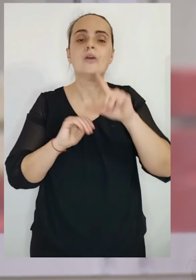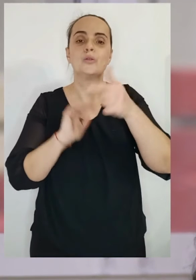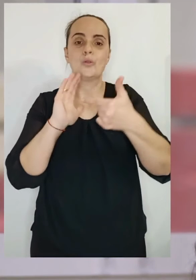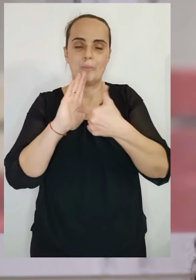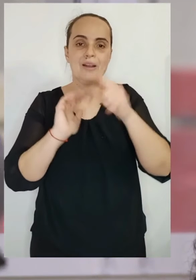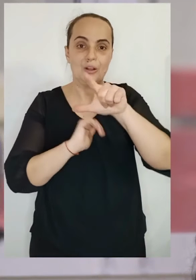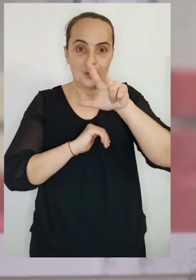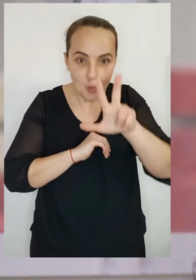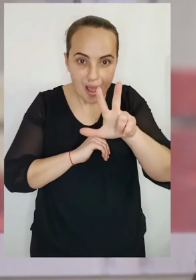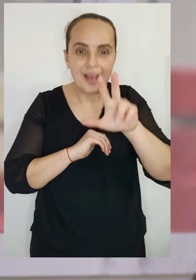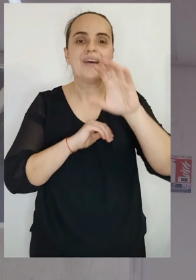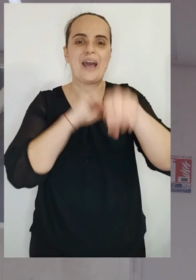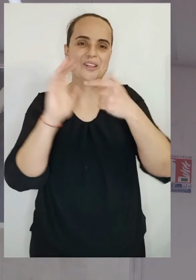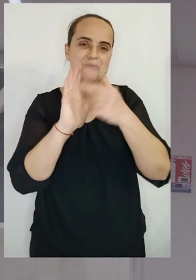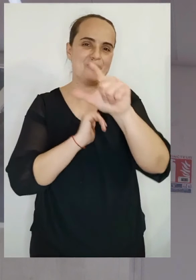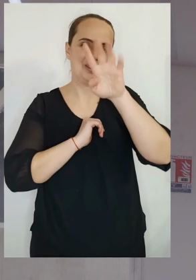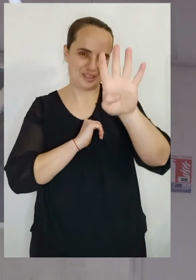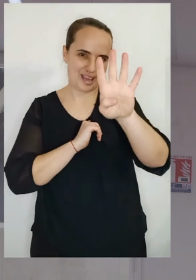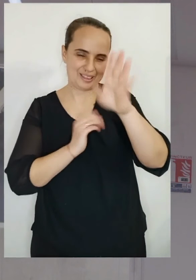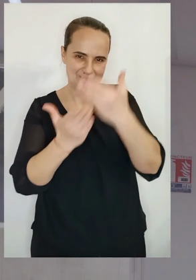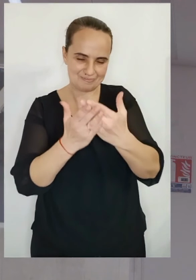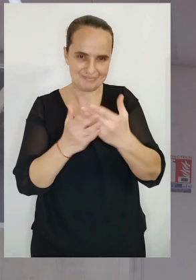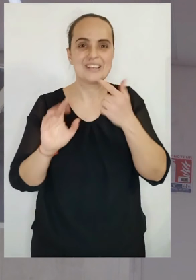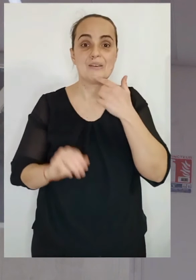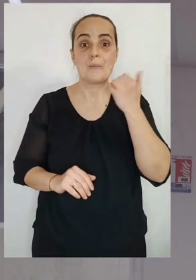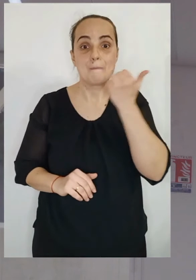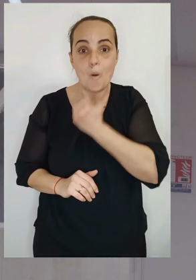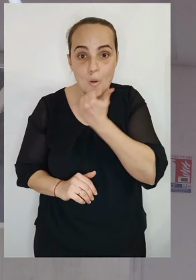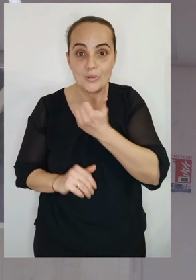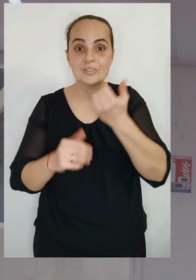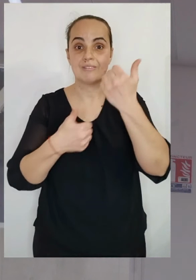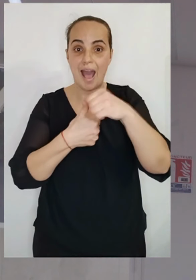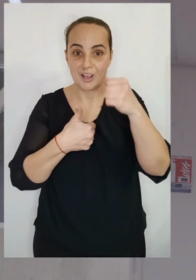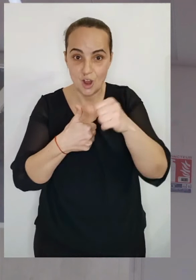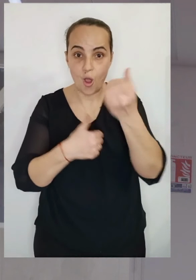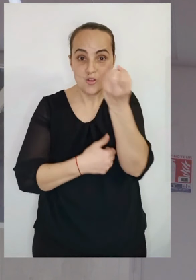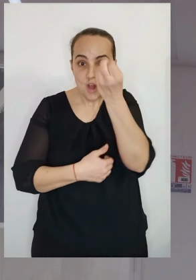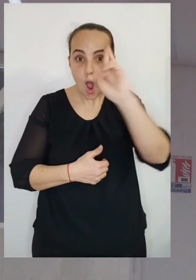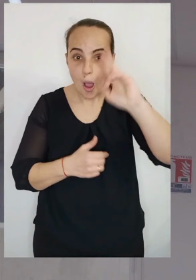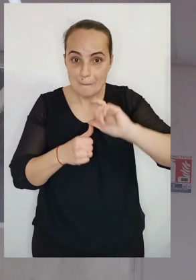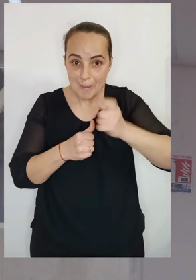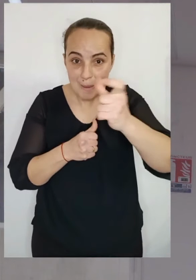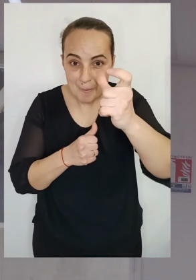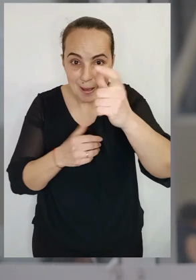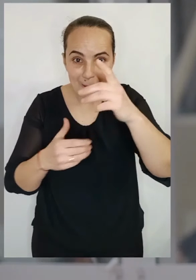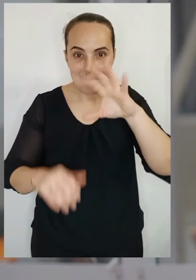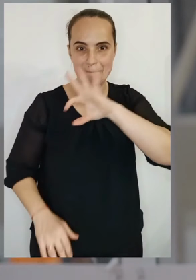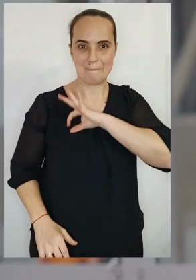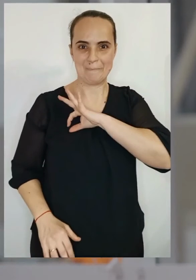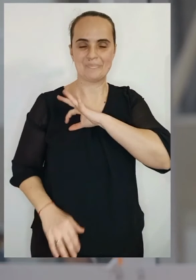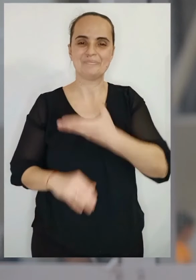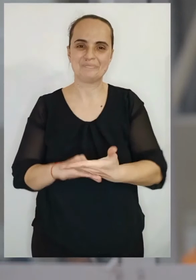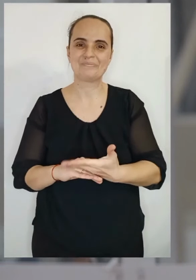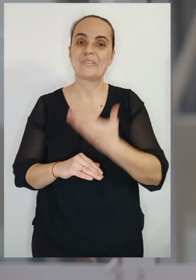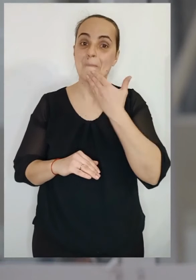année 2023 et notre année 2024 en tant que bronze, argent et or, on a bien c'est compris. C'est ça, exactement. Ouais. Enfin, on est médaille d'or. Cécile,